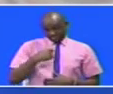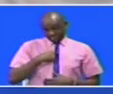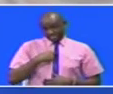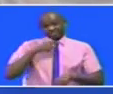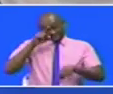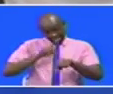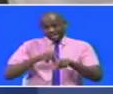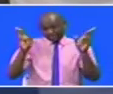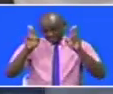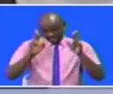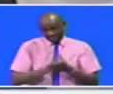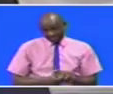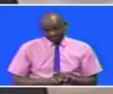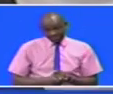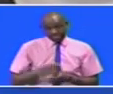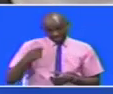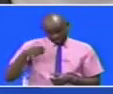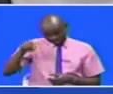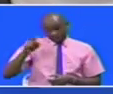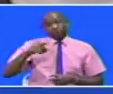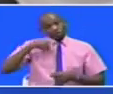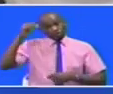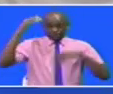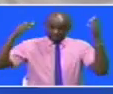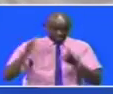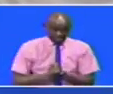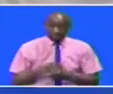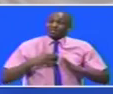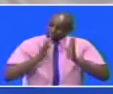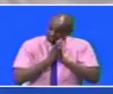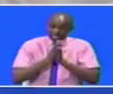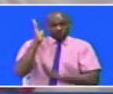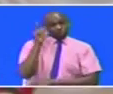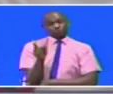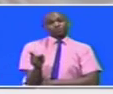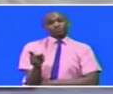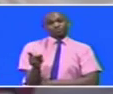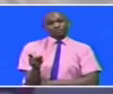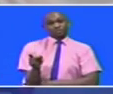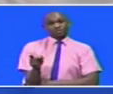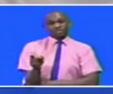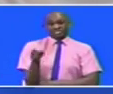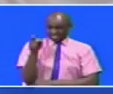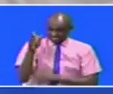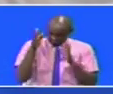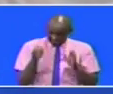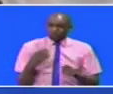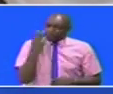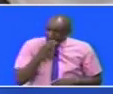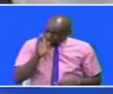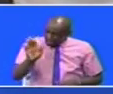wakati ukifika, yeye atakwenda mbinguni. Na mimi namuombea Mungu vile alivyokiri kwa kinywa